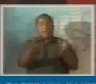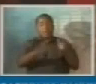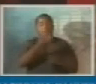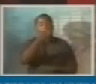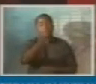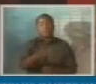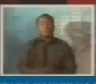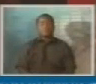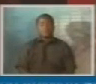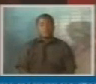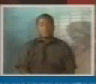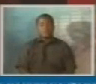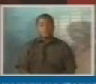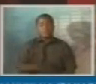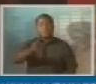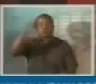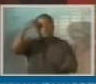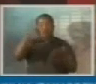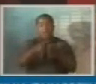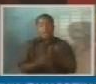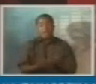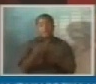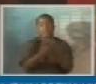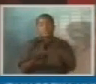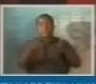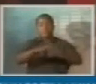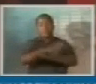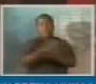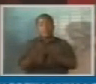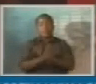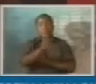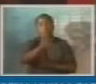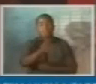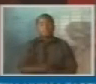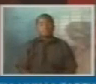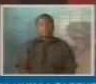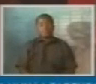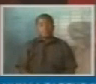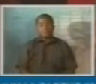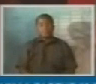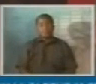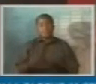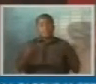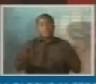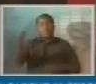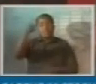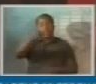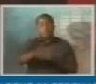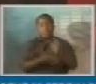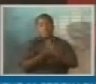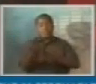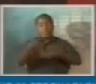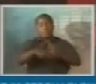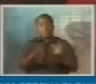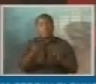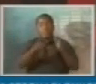hicho. Kumbe nyinyi ndio bana Tanganyika ilikufa mikononi mwenu kwa ajili ya uoga. Kwa uoga watupu nyie. Alafu leo mnakuja hapa mnaanza kututisha